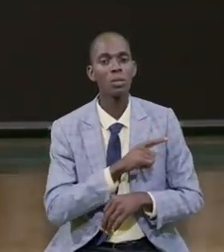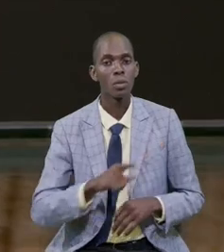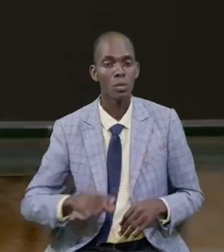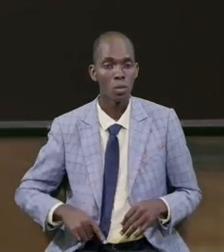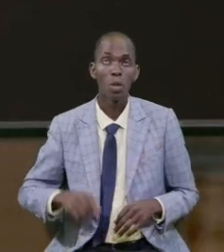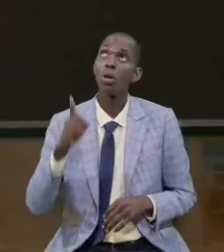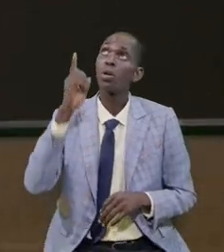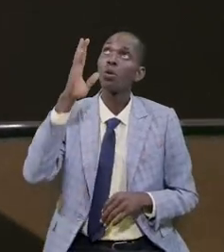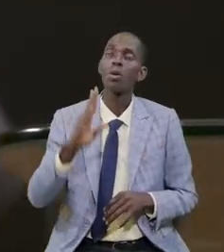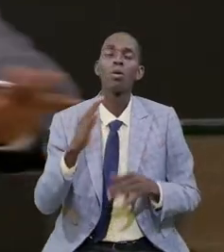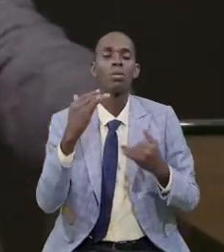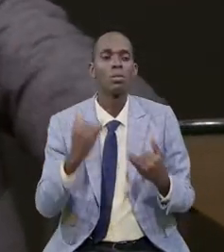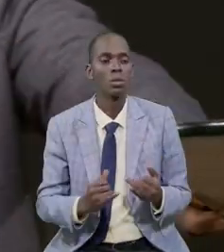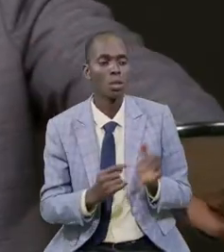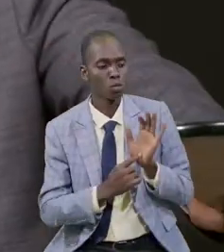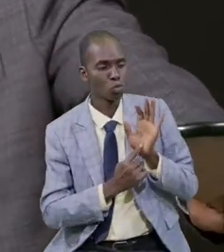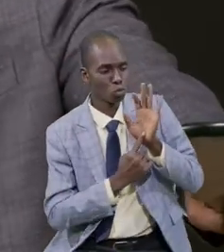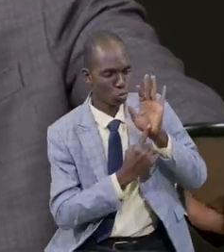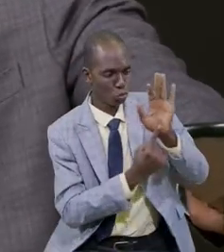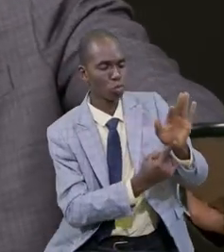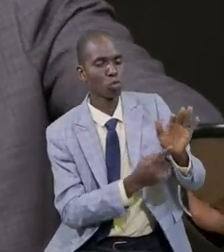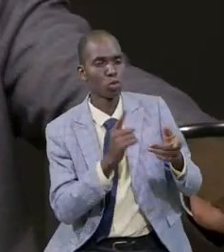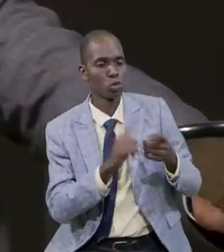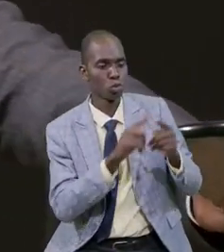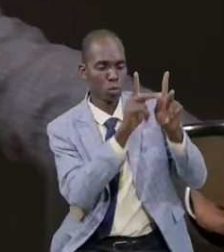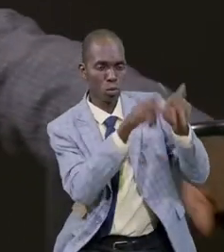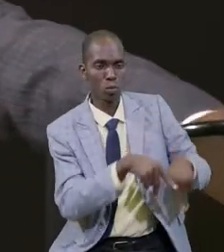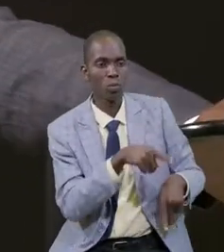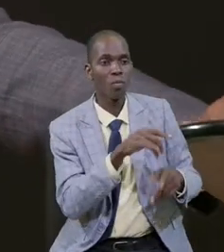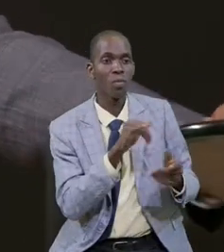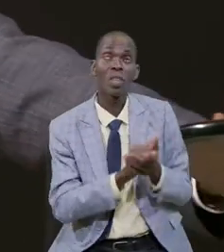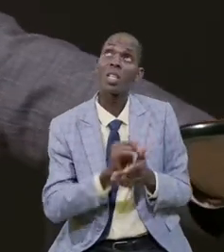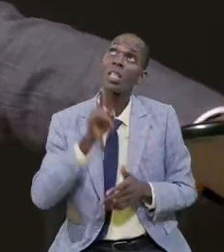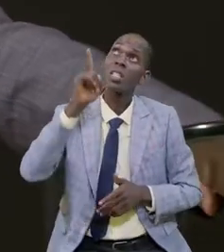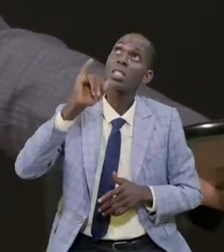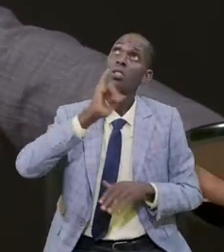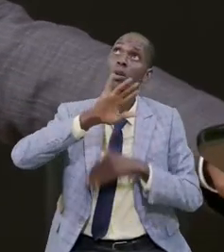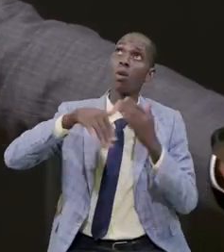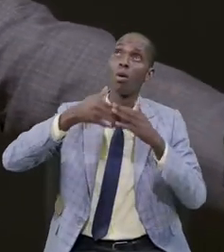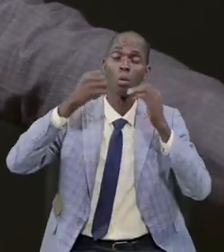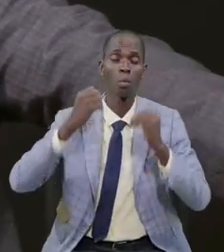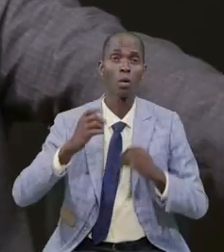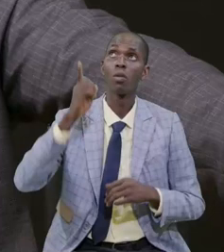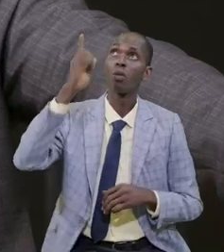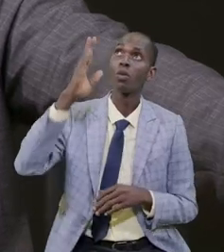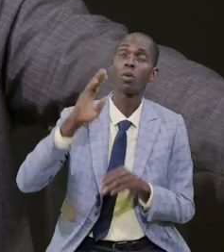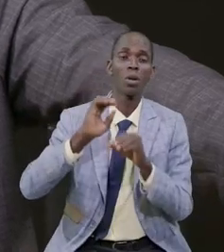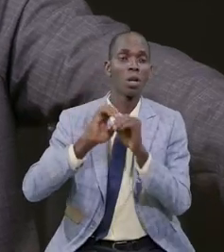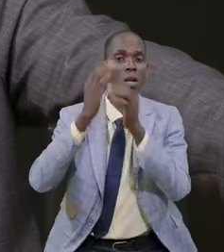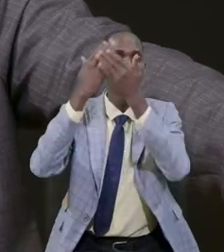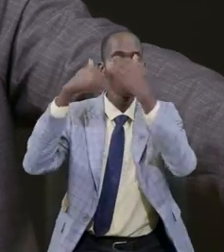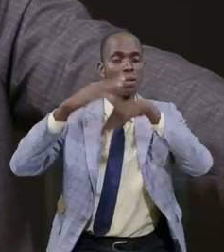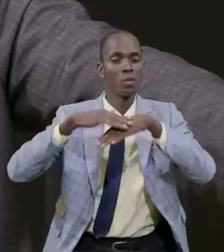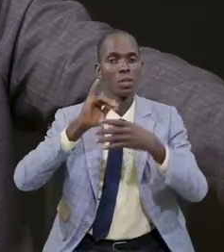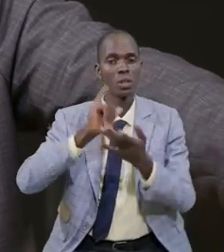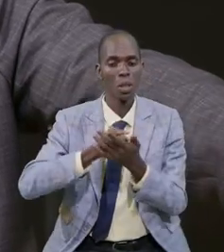de ma main? Le Seigneur lui a prouvé qu'il est le Dieu tout puissant du ciel, qui a